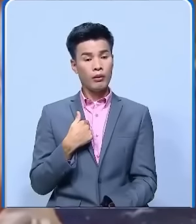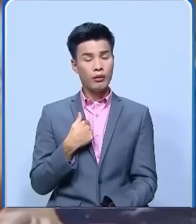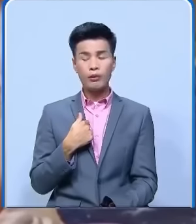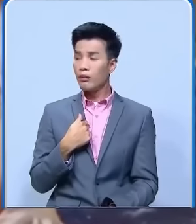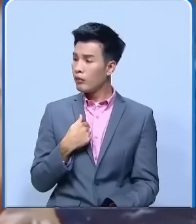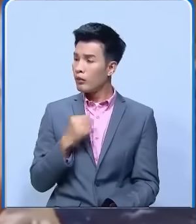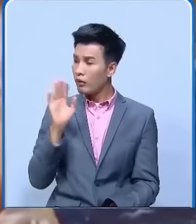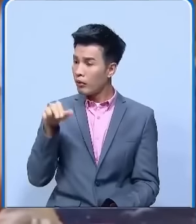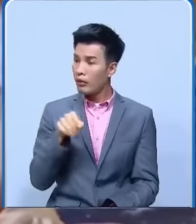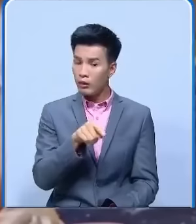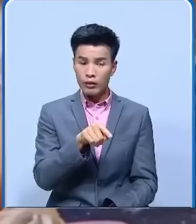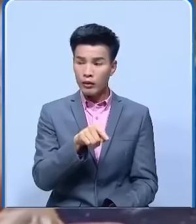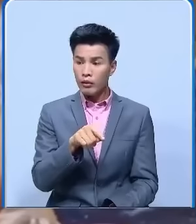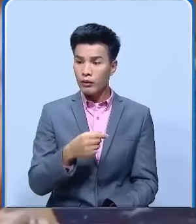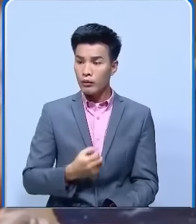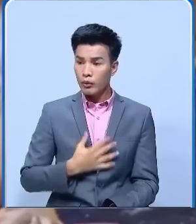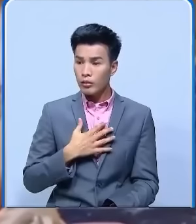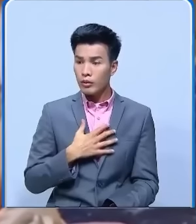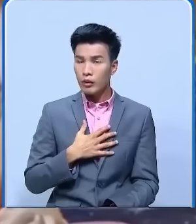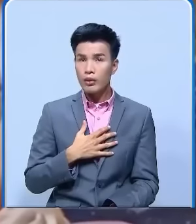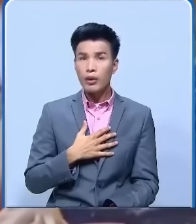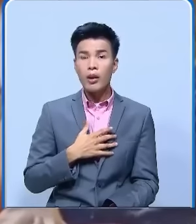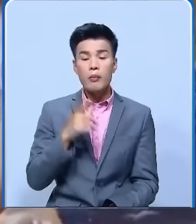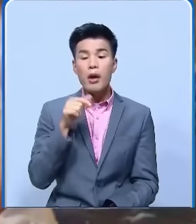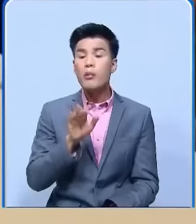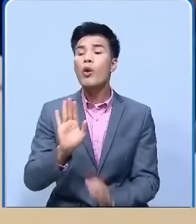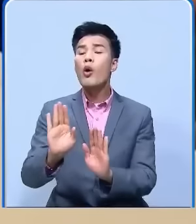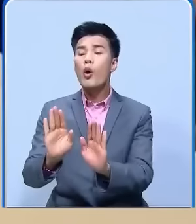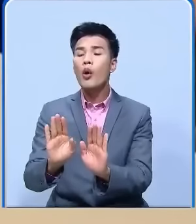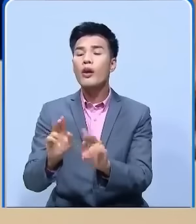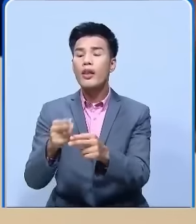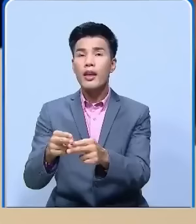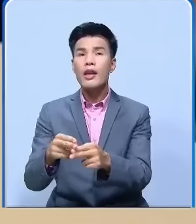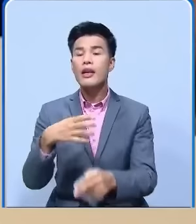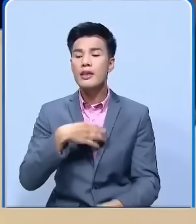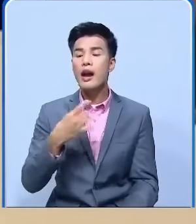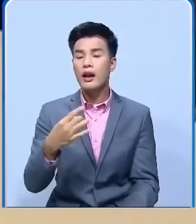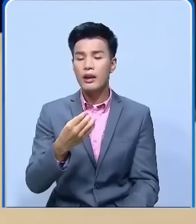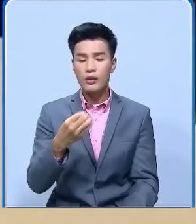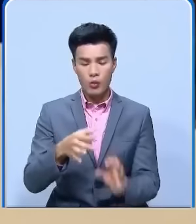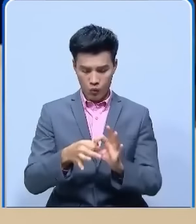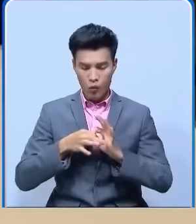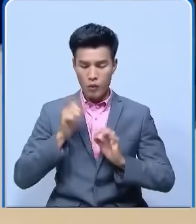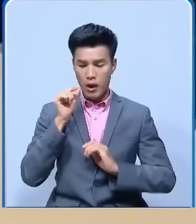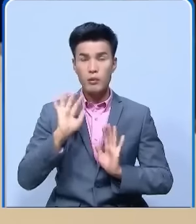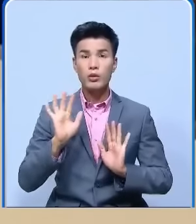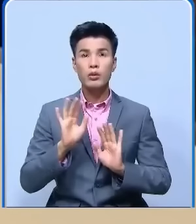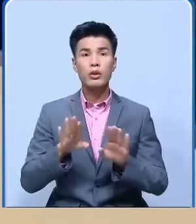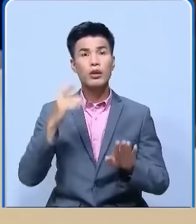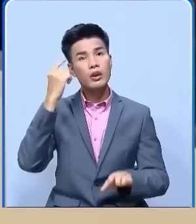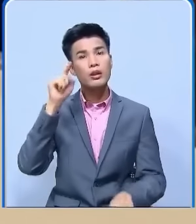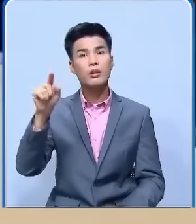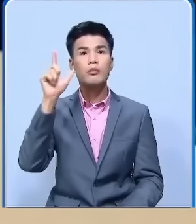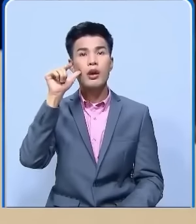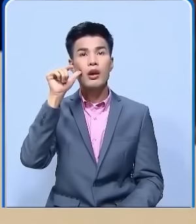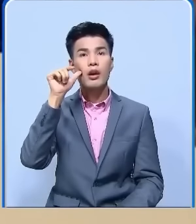ความแบบว่าคืออึ้งในคำตอบอ่ะจนแม่ต้องบอกว่าเอาของลูกที่หนูอยากได้ลูกยังไม่ต้องห่วงแม่คือเด็กคิดถึงแม่ครับ